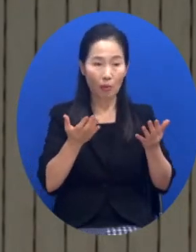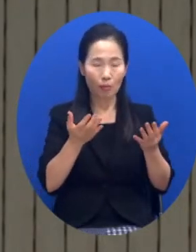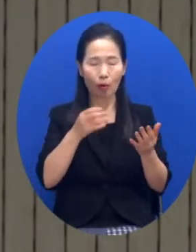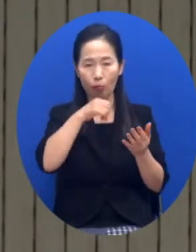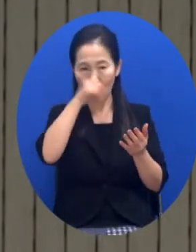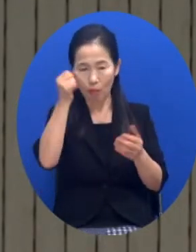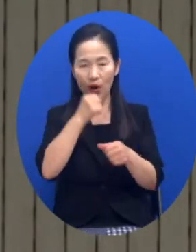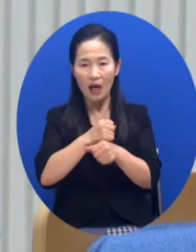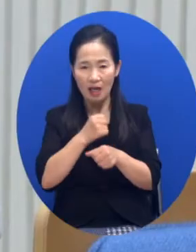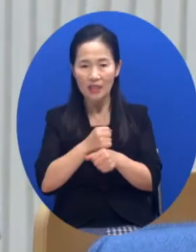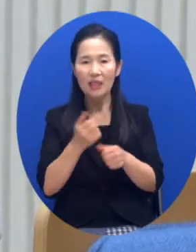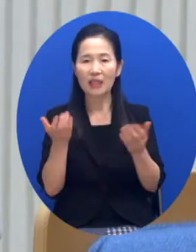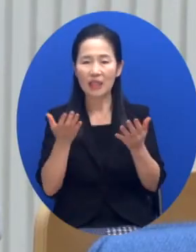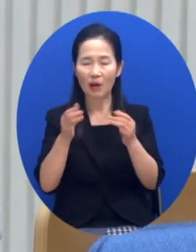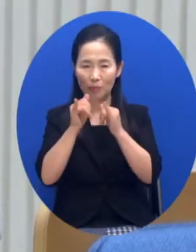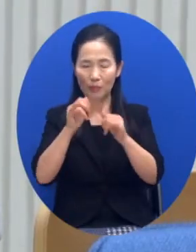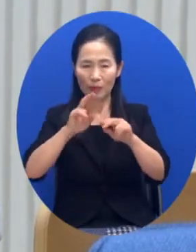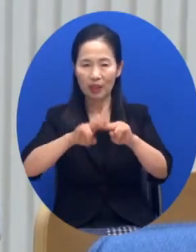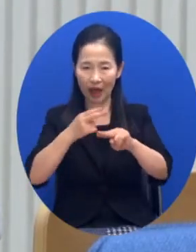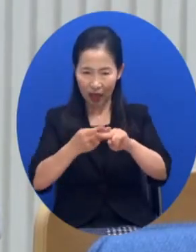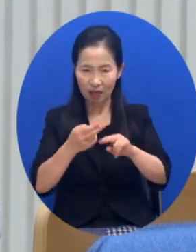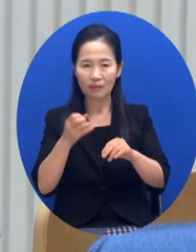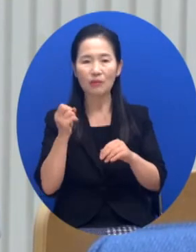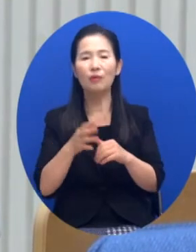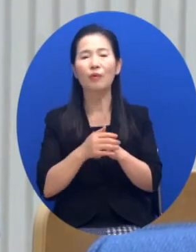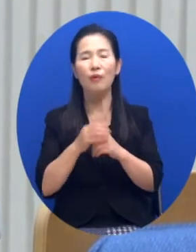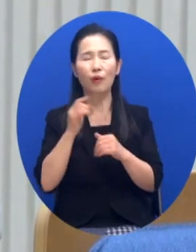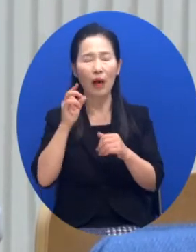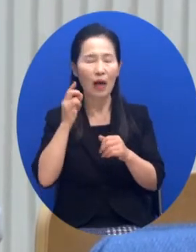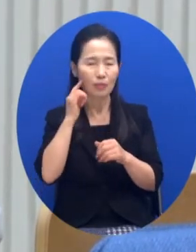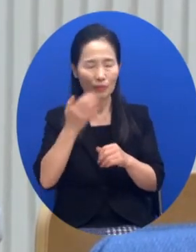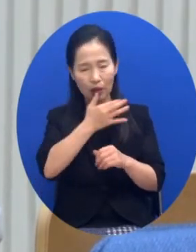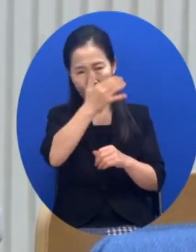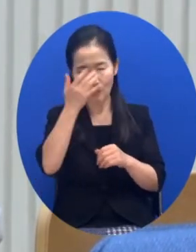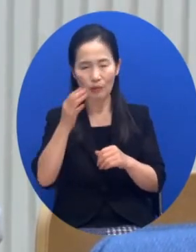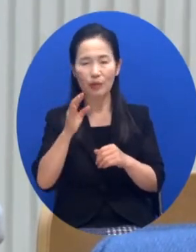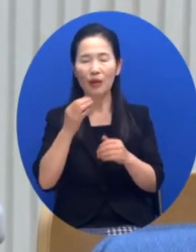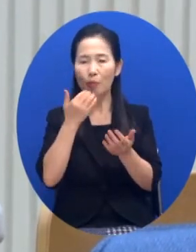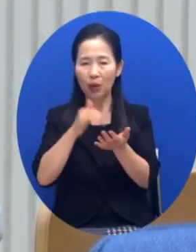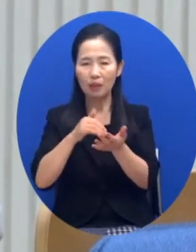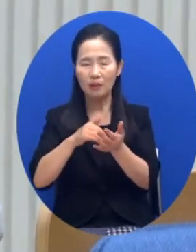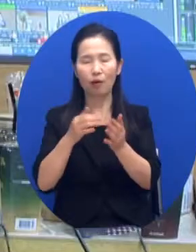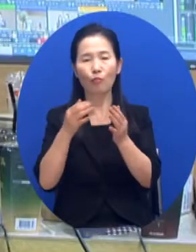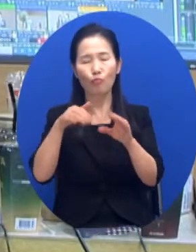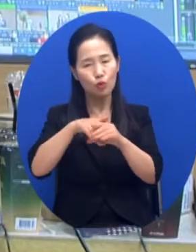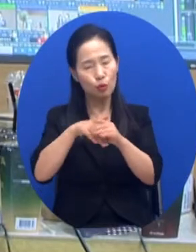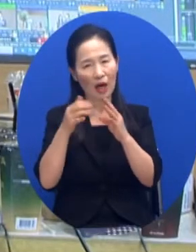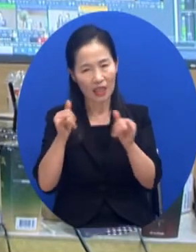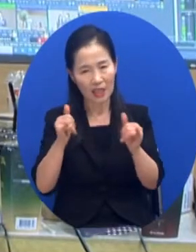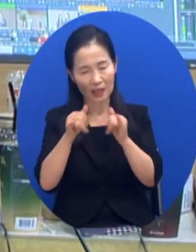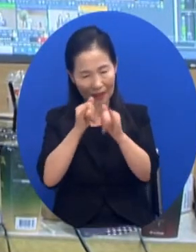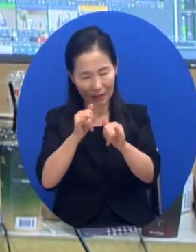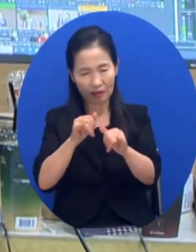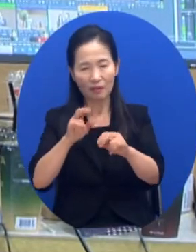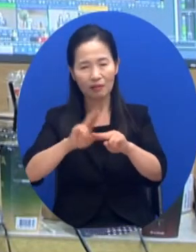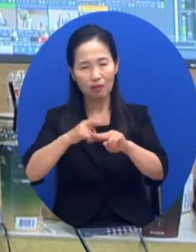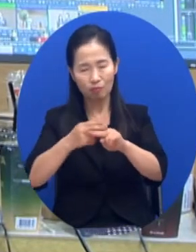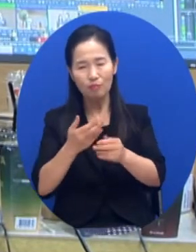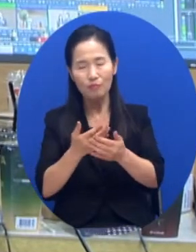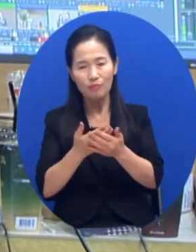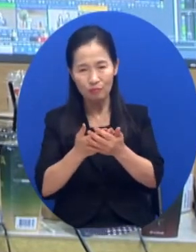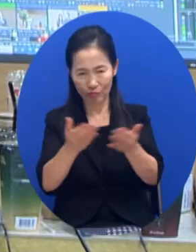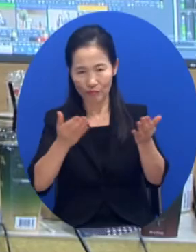졸업생들을 수상하는 아름다운 백석문화인 시상식도 열렸습니다. 백석문화대 송기신 총장은